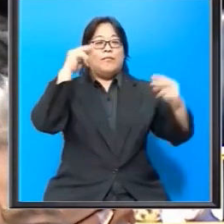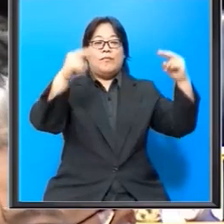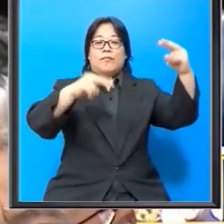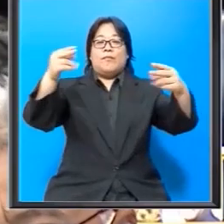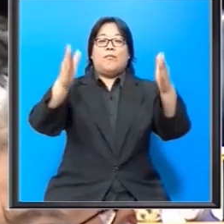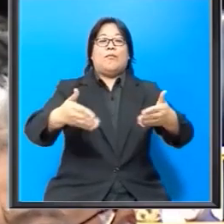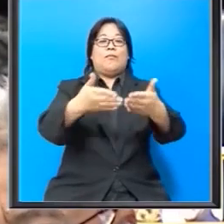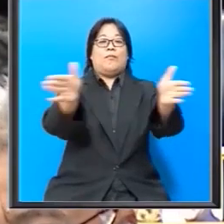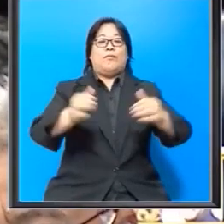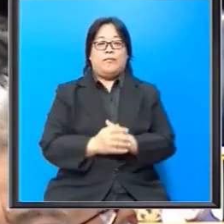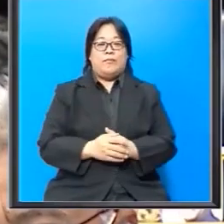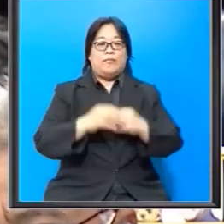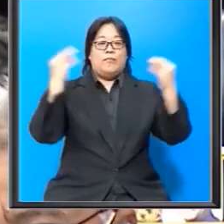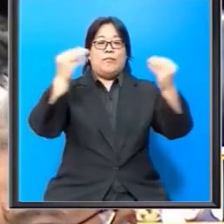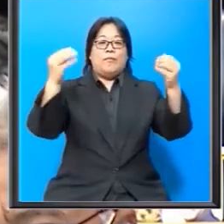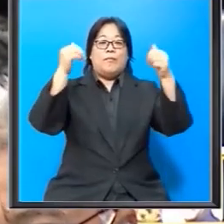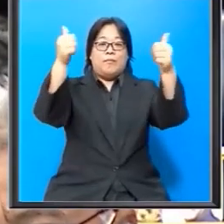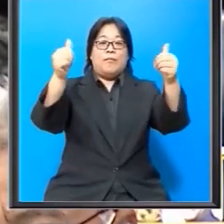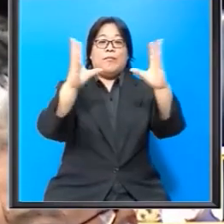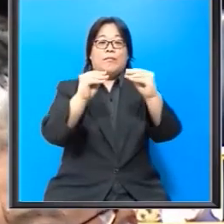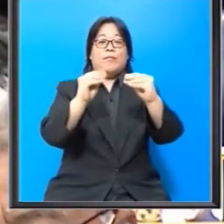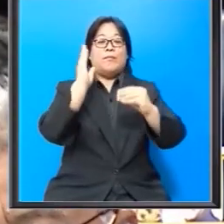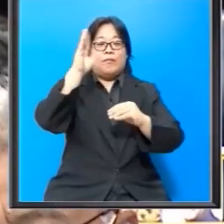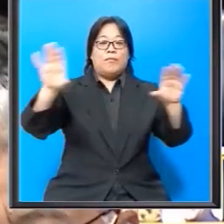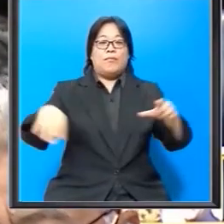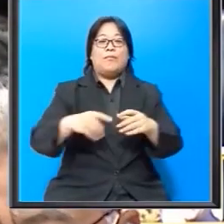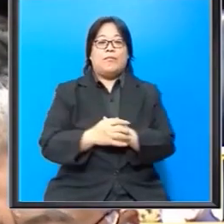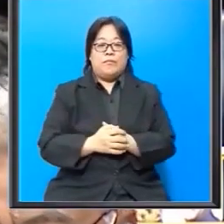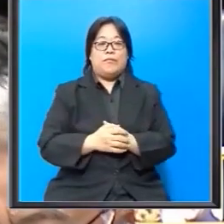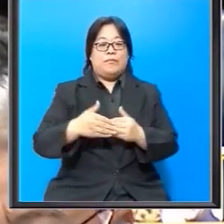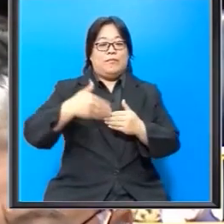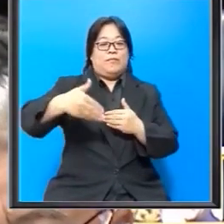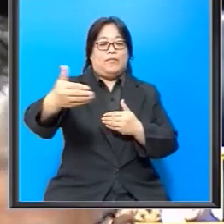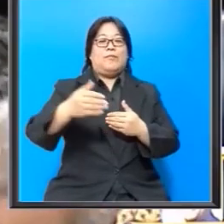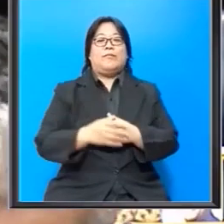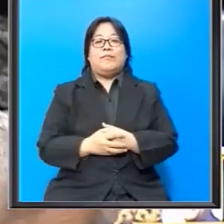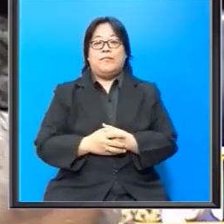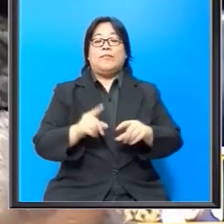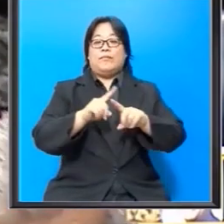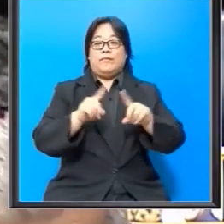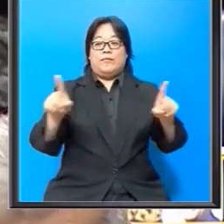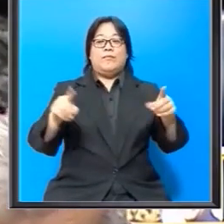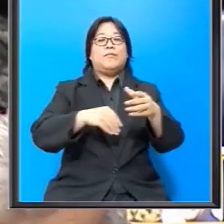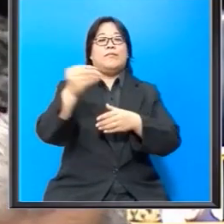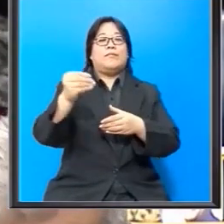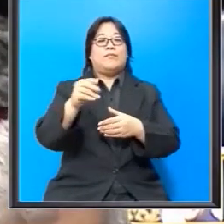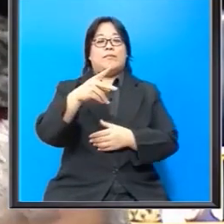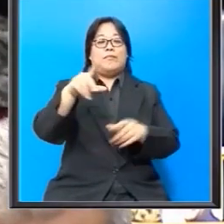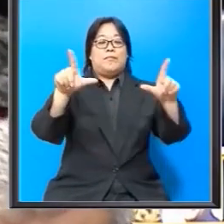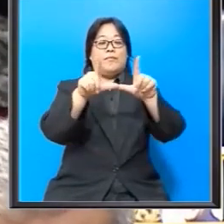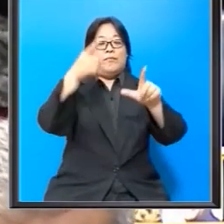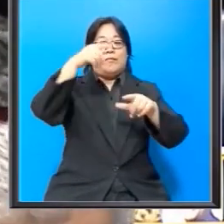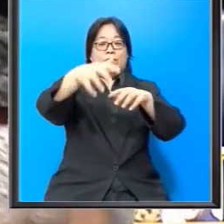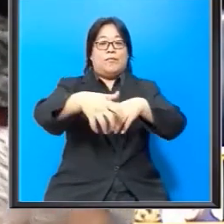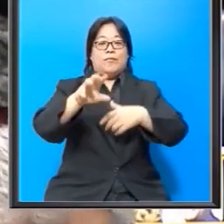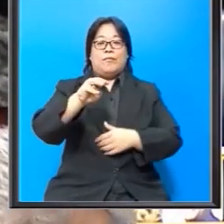berawal masyarakat pertama manis bisa negara dijangkepi diadakan pada Penghujung bisa begini walaupun pengeluaran permit untuk